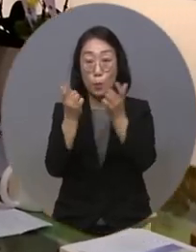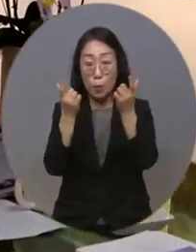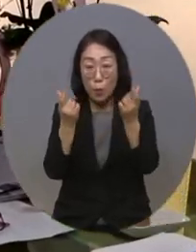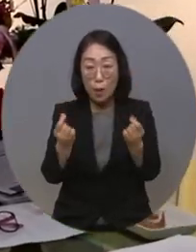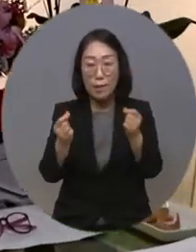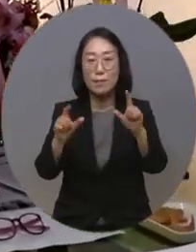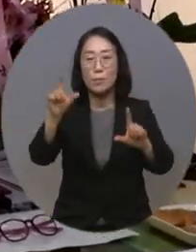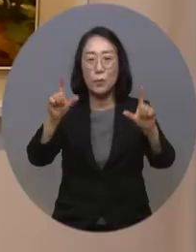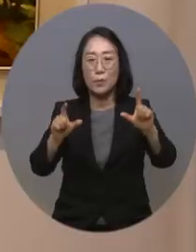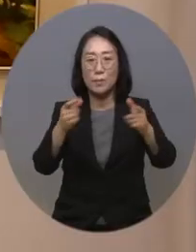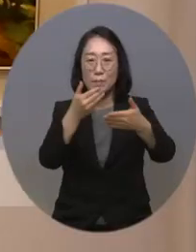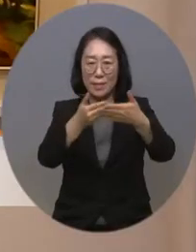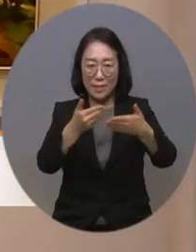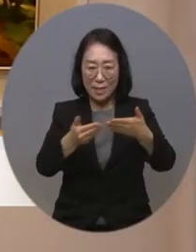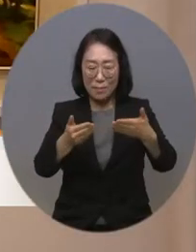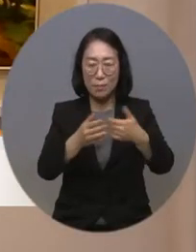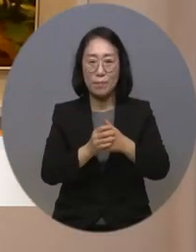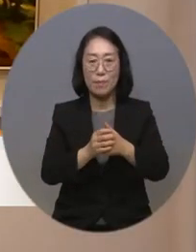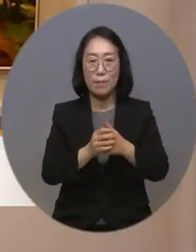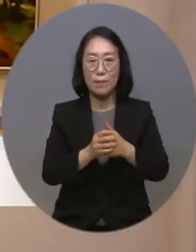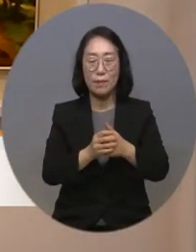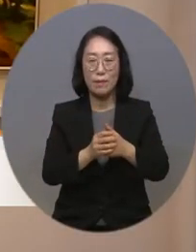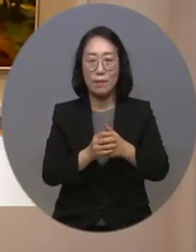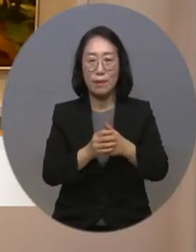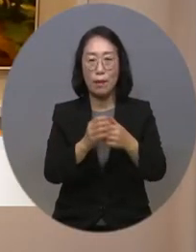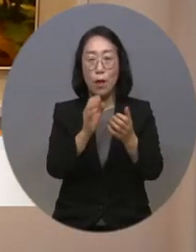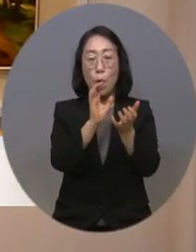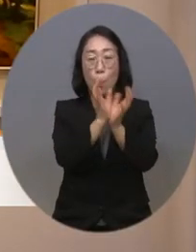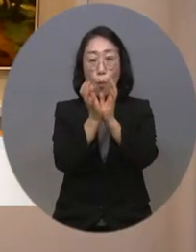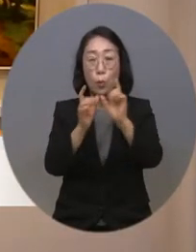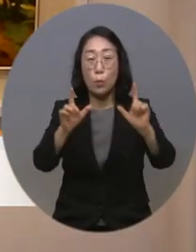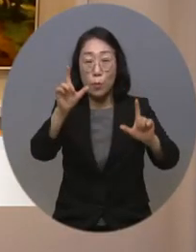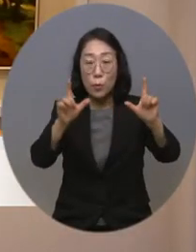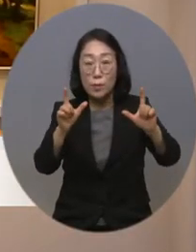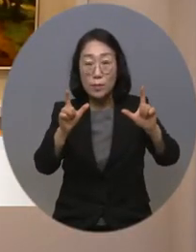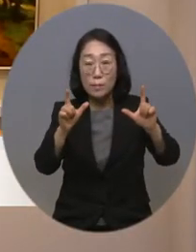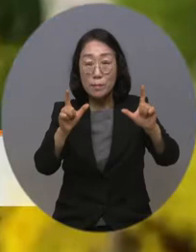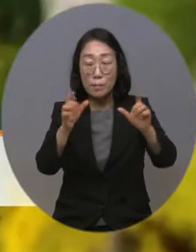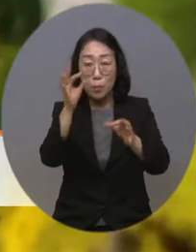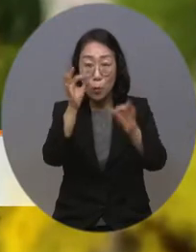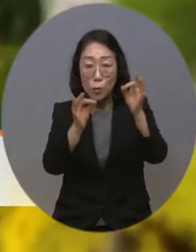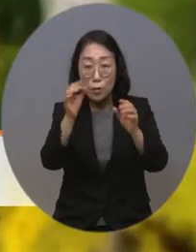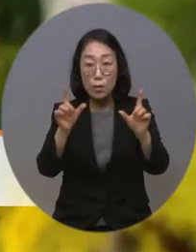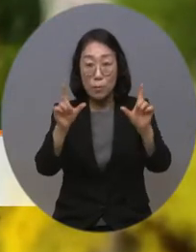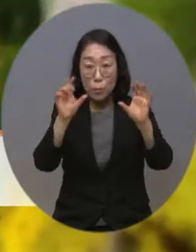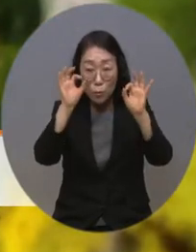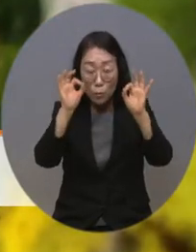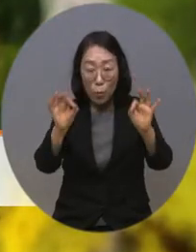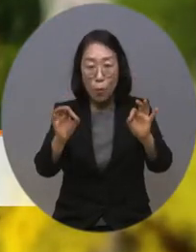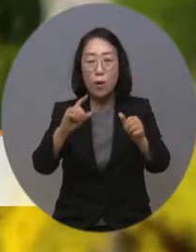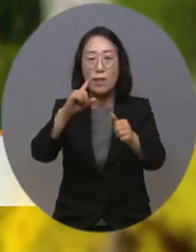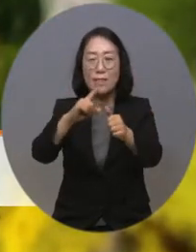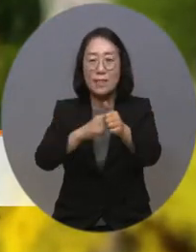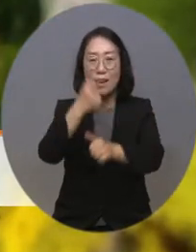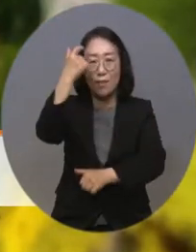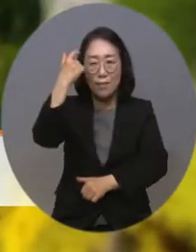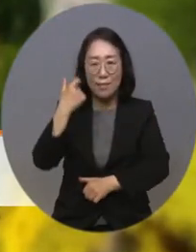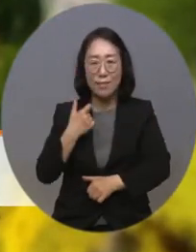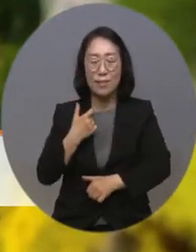피어납니다. 꽃병 가득 피어나는 꽃들의 모습에서 맑은 자연의 숨결이